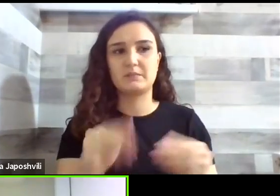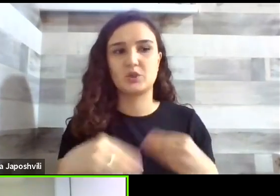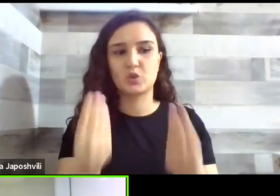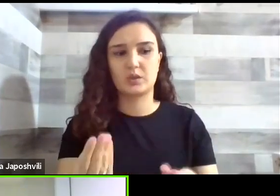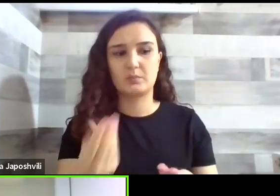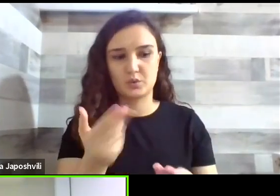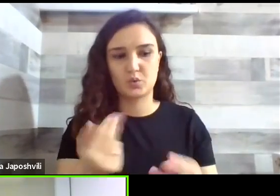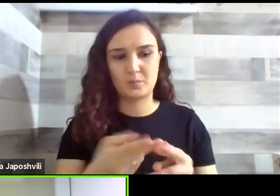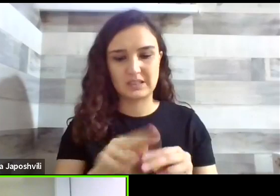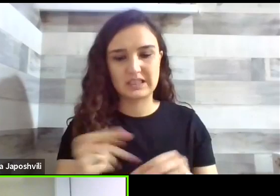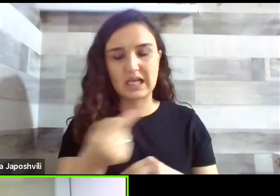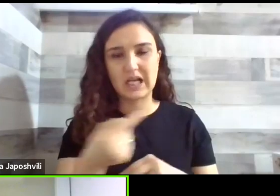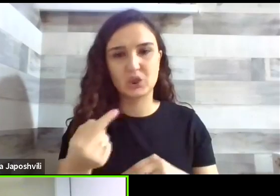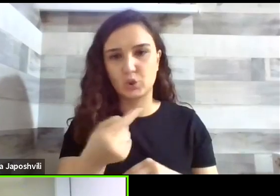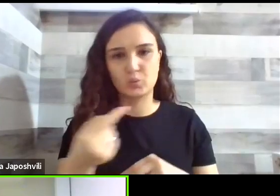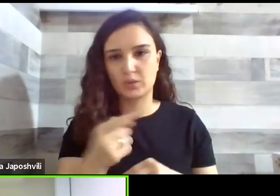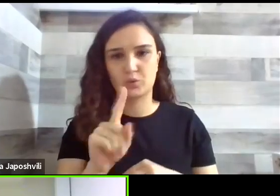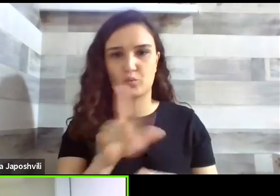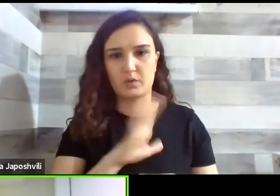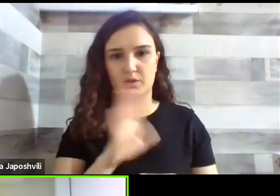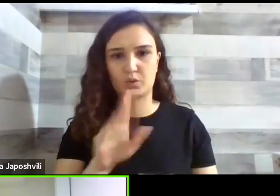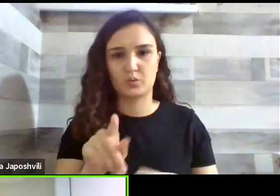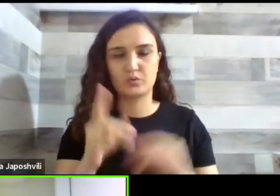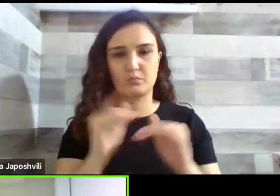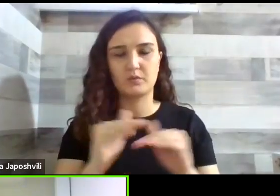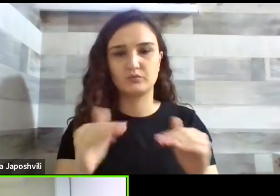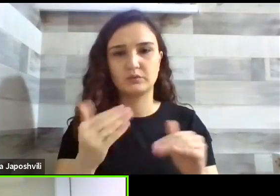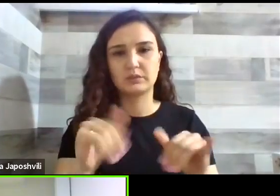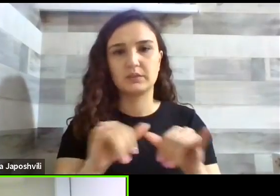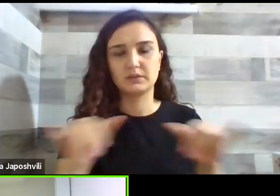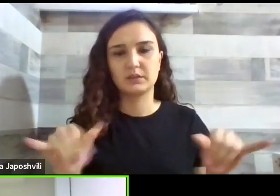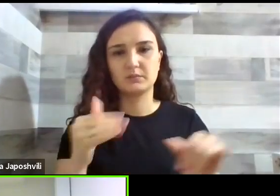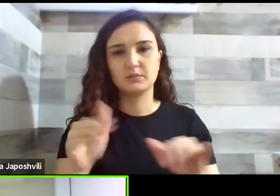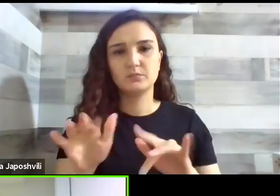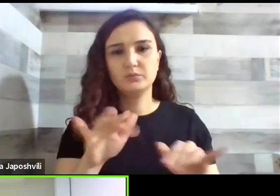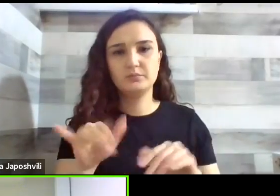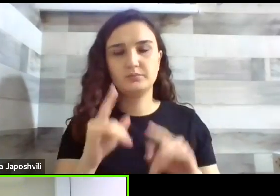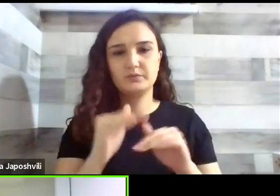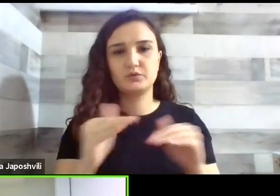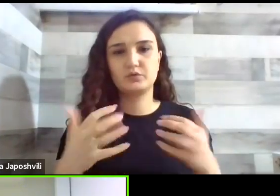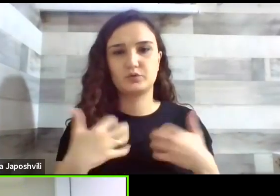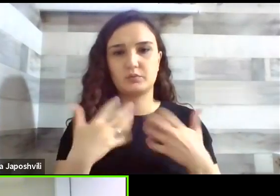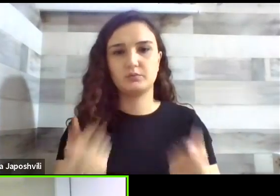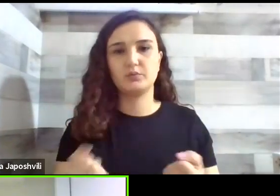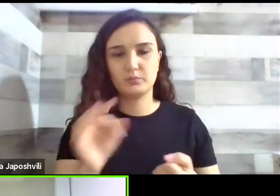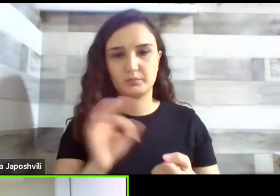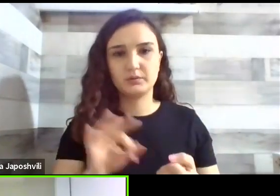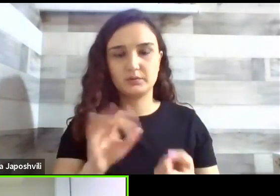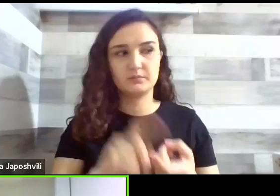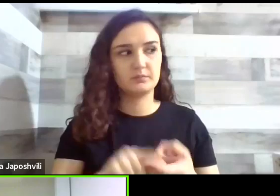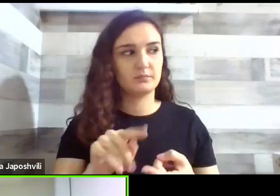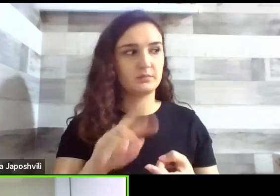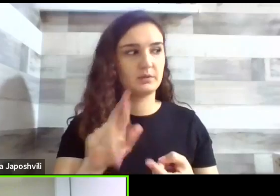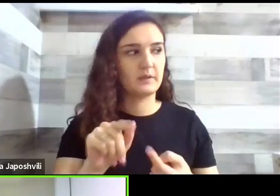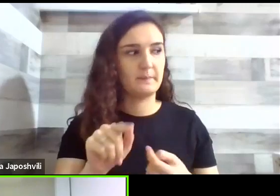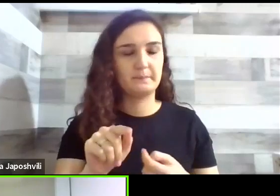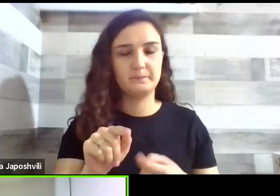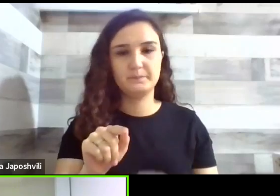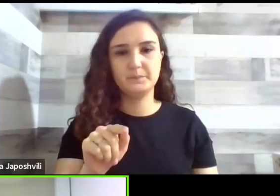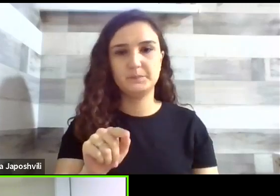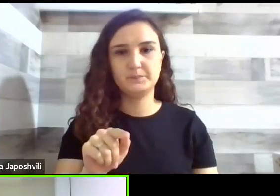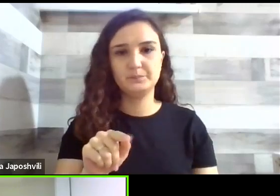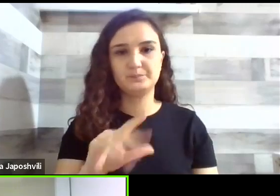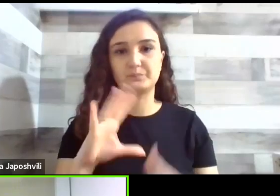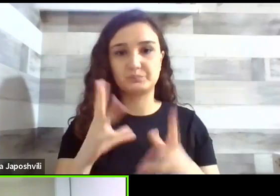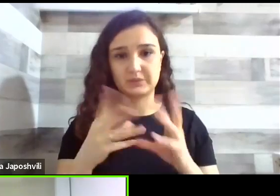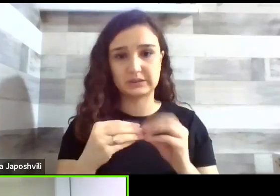რომ ეს ნეგატიურად არაისახოს ბავშვის განვითარების პროცესზე, ბავშვის ჯანმრთელობაზე, ხო? და